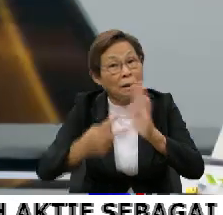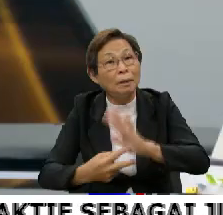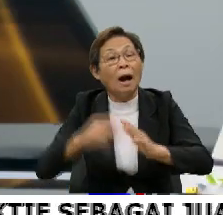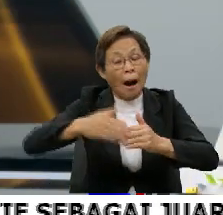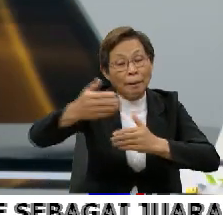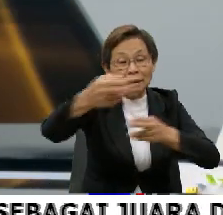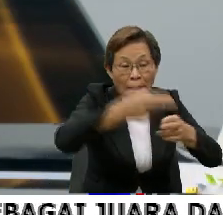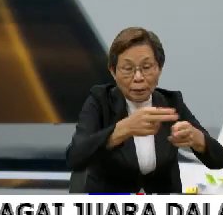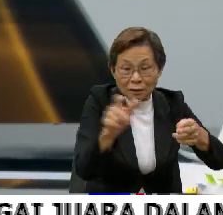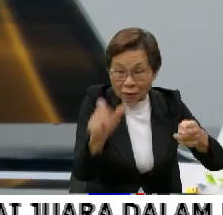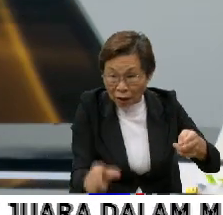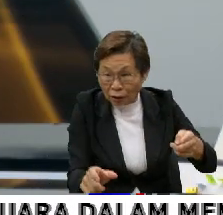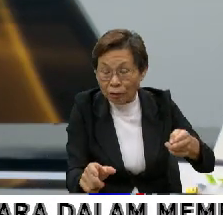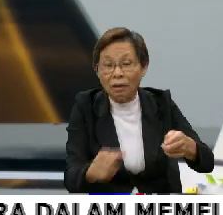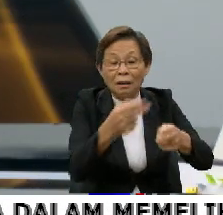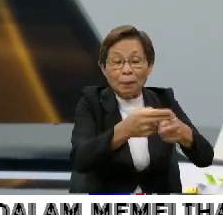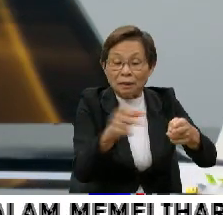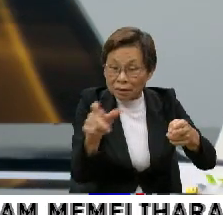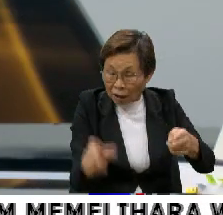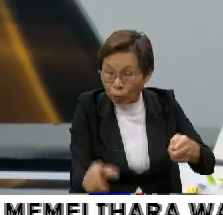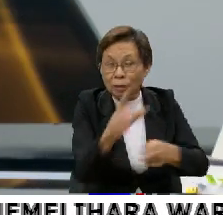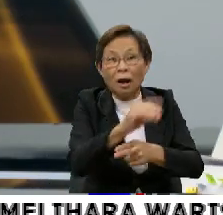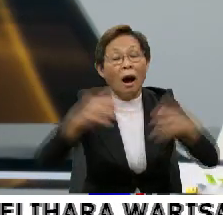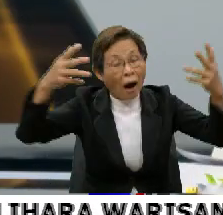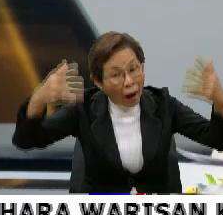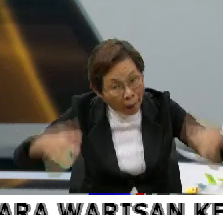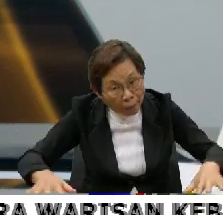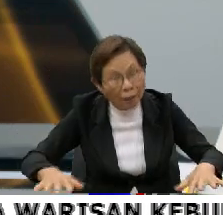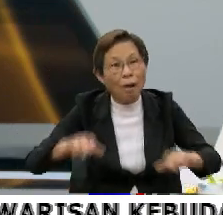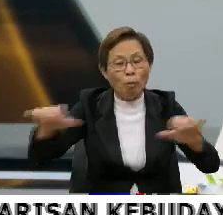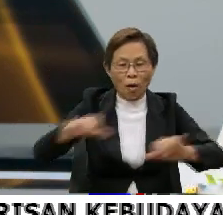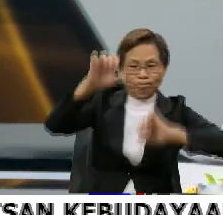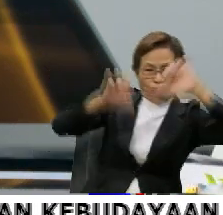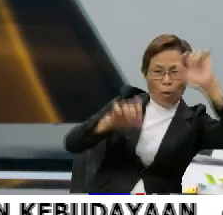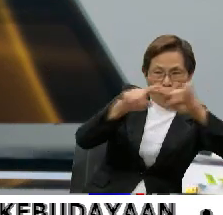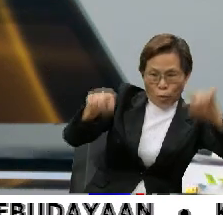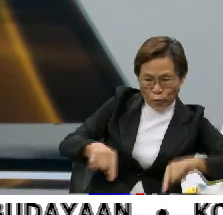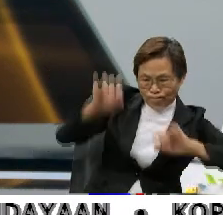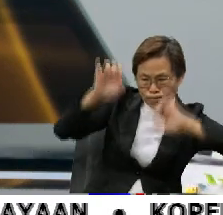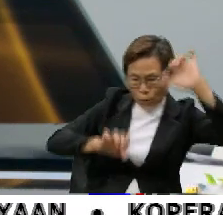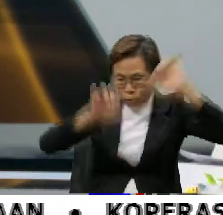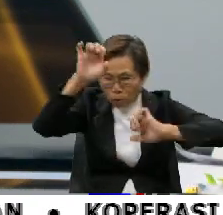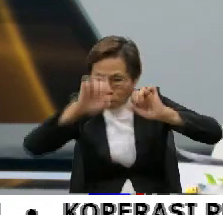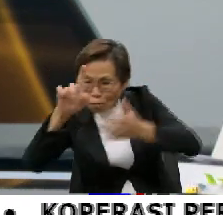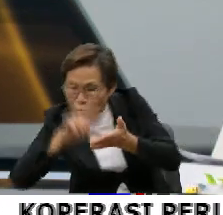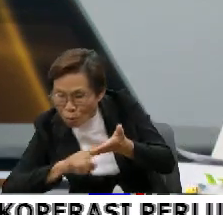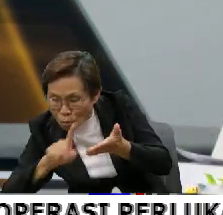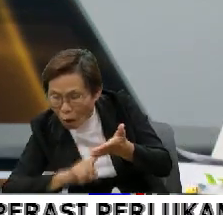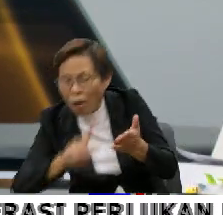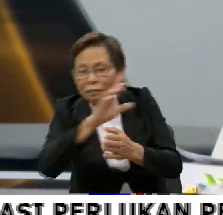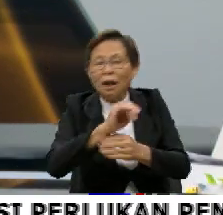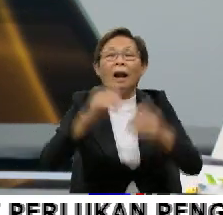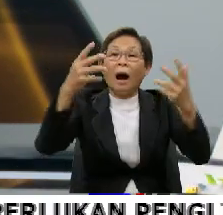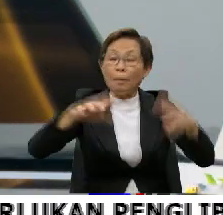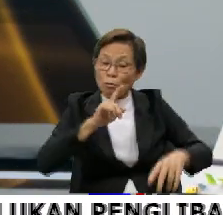selepas penamaan misalnya untuk pencarian itu diberikan dan selepas itu akan dibuat penilaian background Cina dan